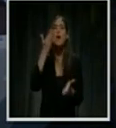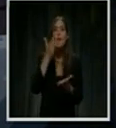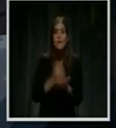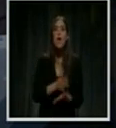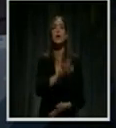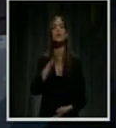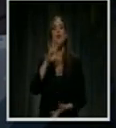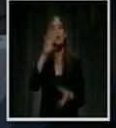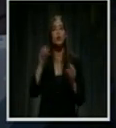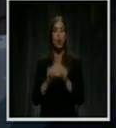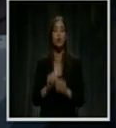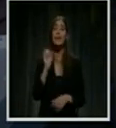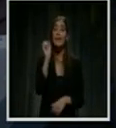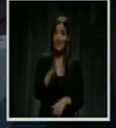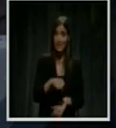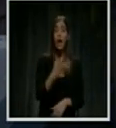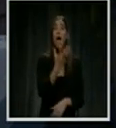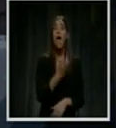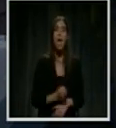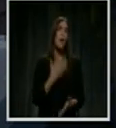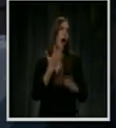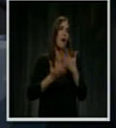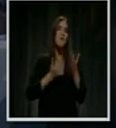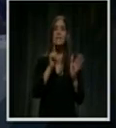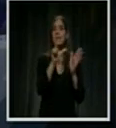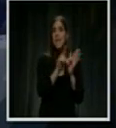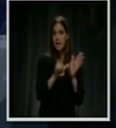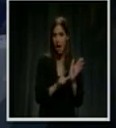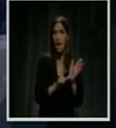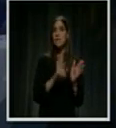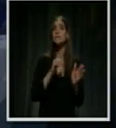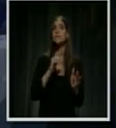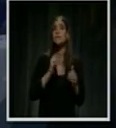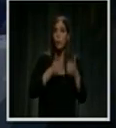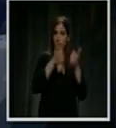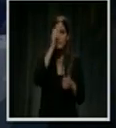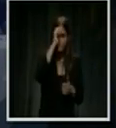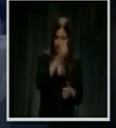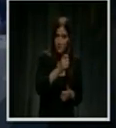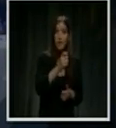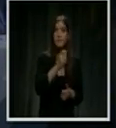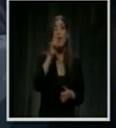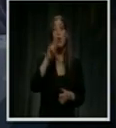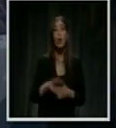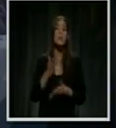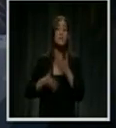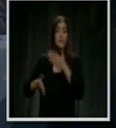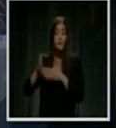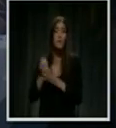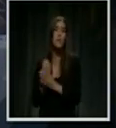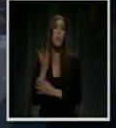Iva hemm impenji legali li wieħed irid ħares lihom. Rridu wkoll naraw anki l-iżviluppi legali li kien hawn